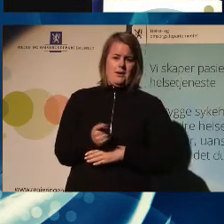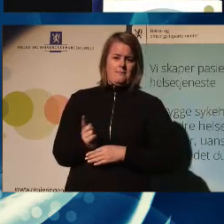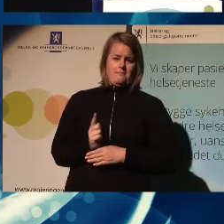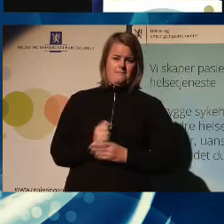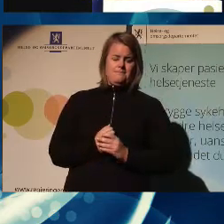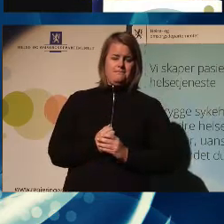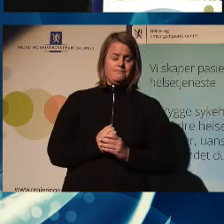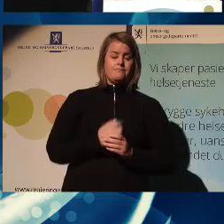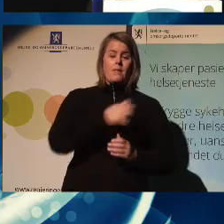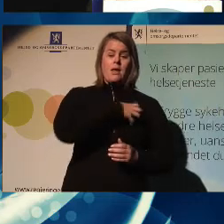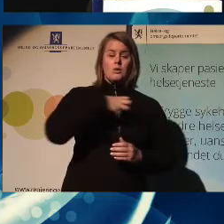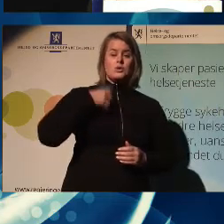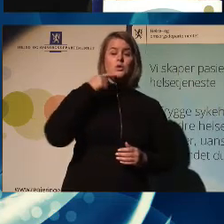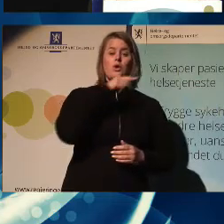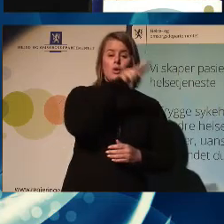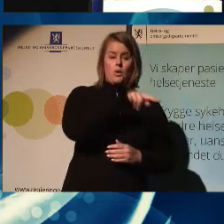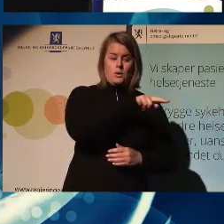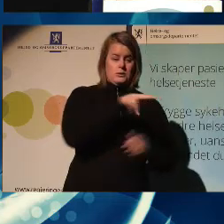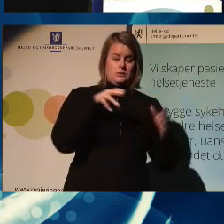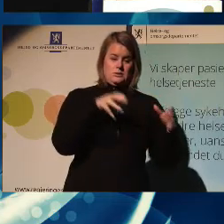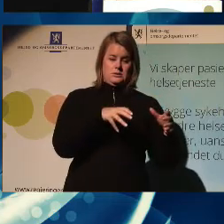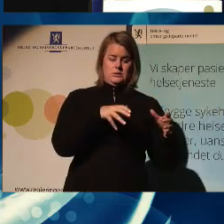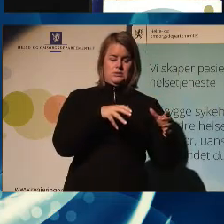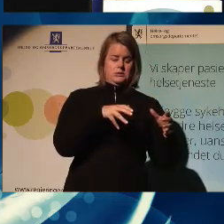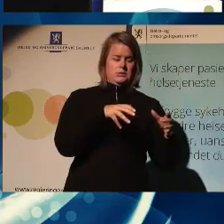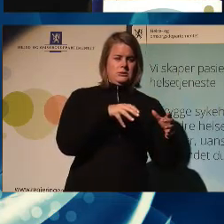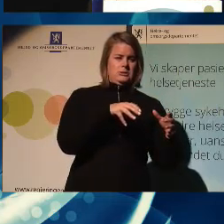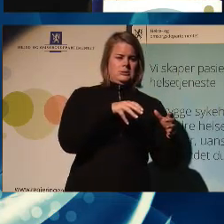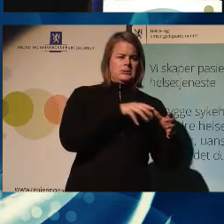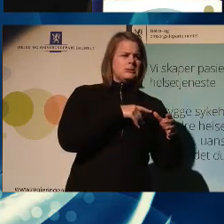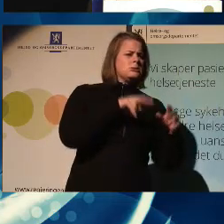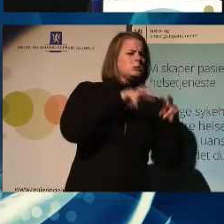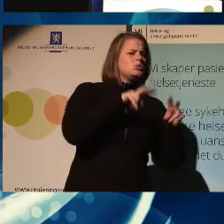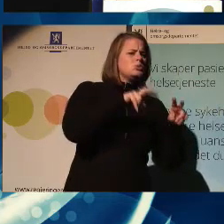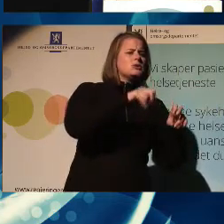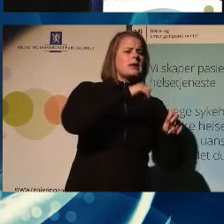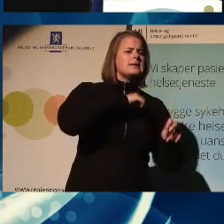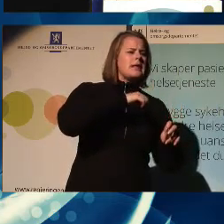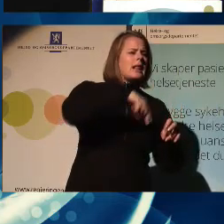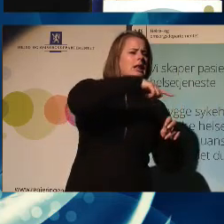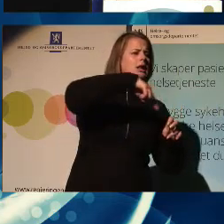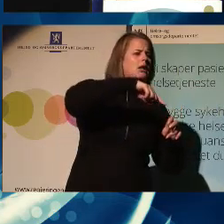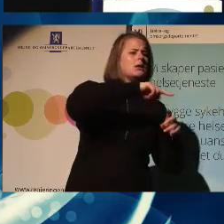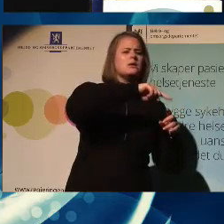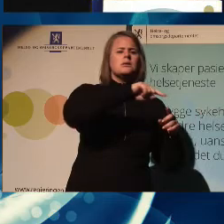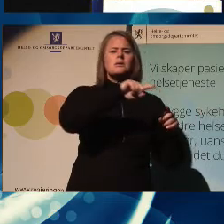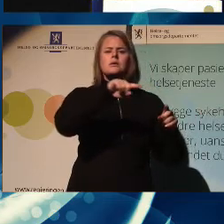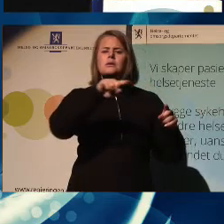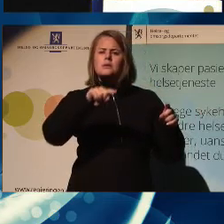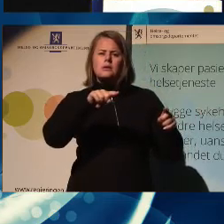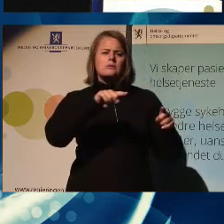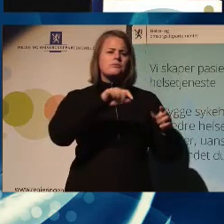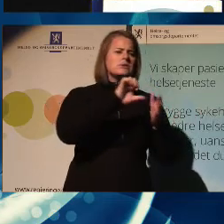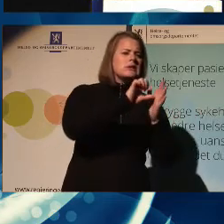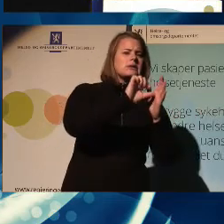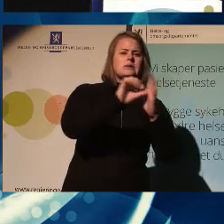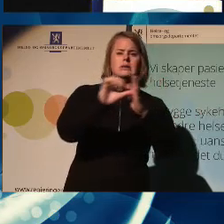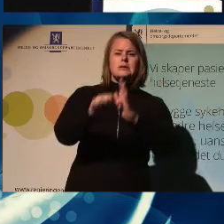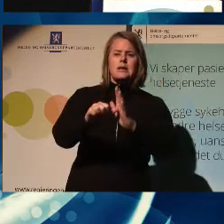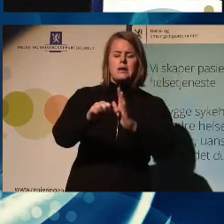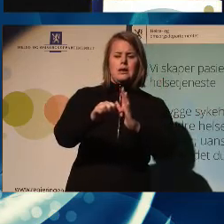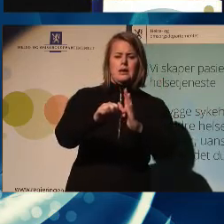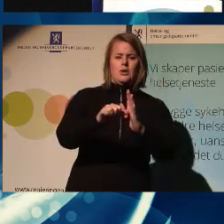Haugesund Røde Kors gjorde da noen egne undersøkelser for å sjekke litt nærmere opp i dette. Og jeg